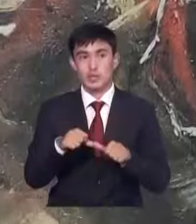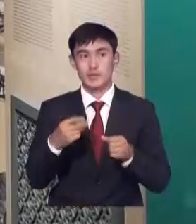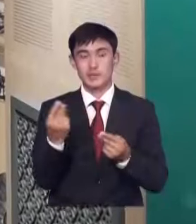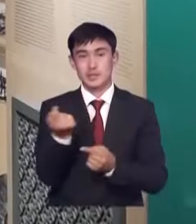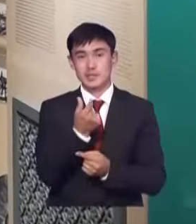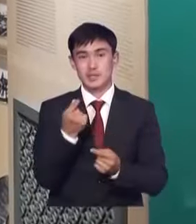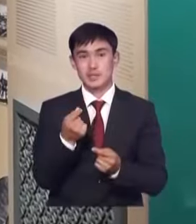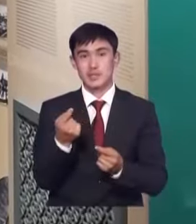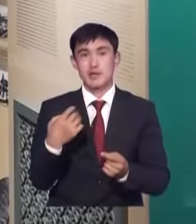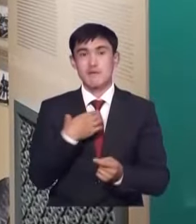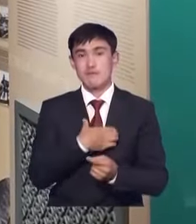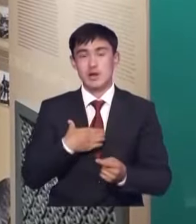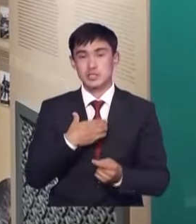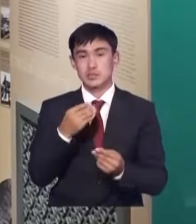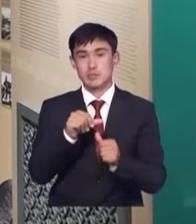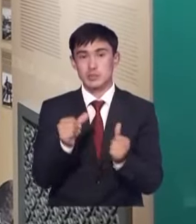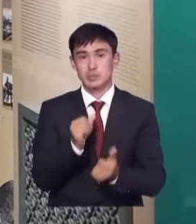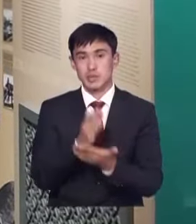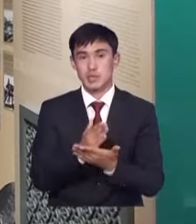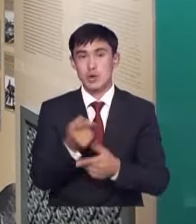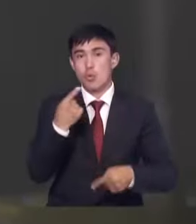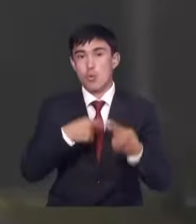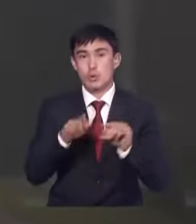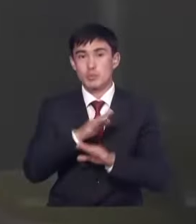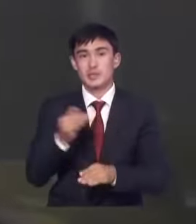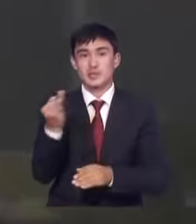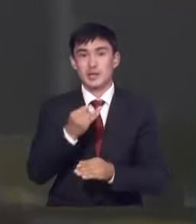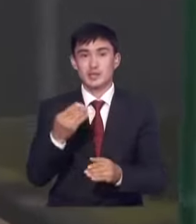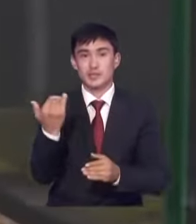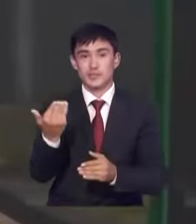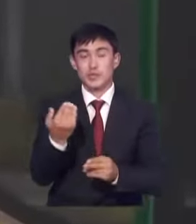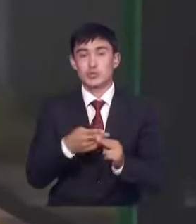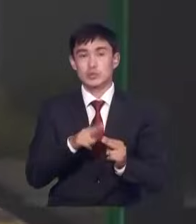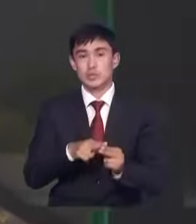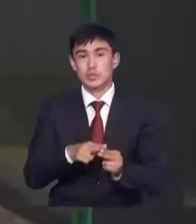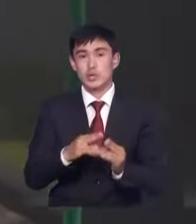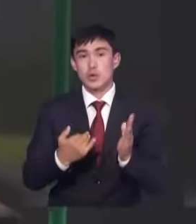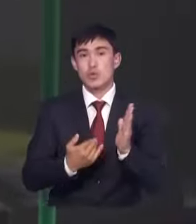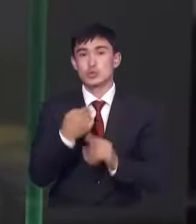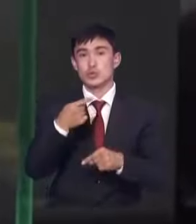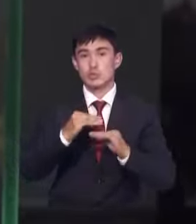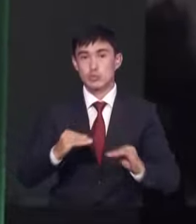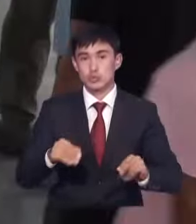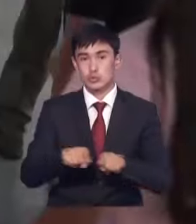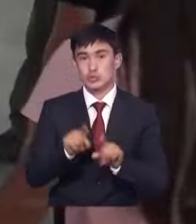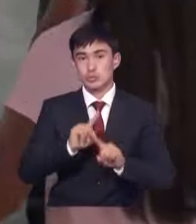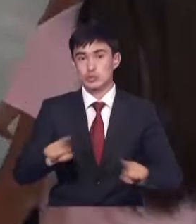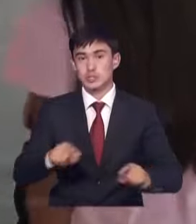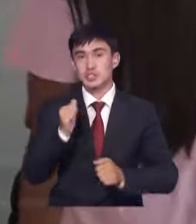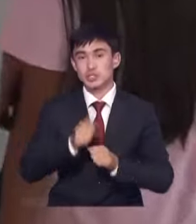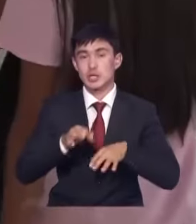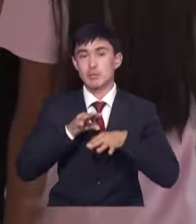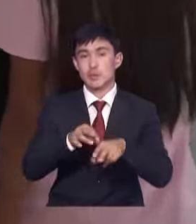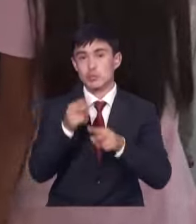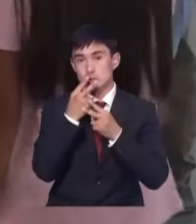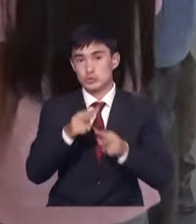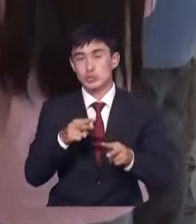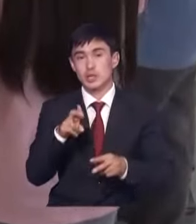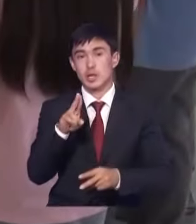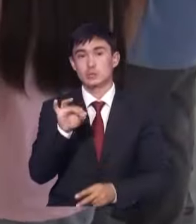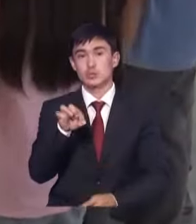жәдігердің таудай маңызы бар. Олар қайта оралмас тарихтың танымдық белгісі. Сондықтан да өскелең буынды осындай музейлерге жиі апару керек деген